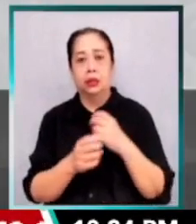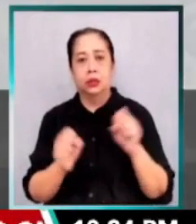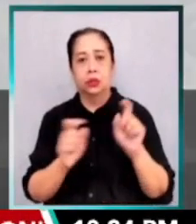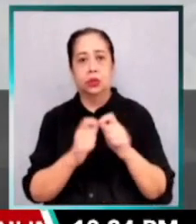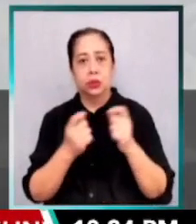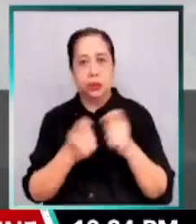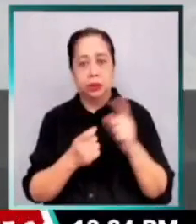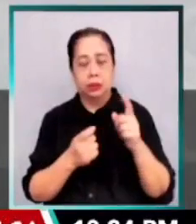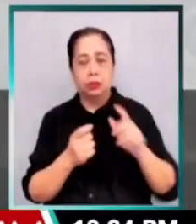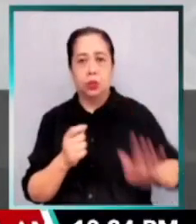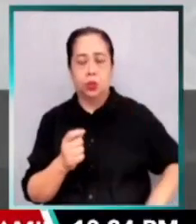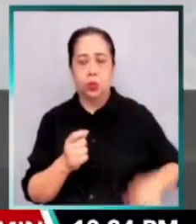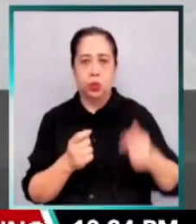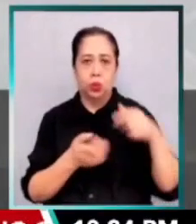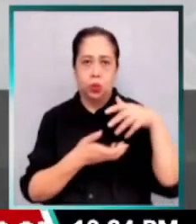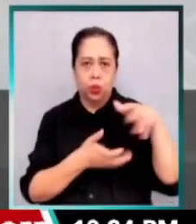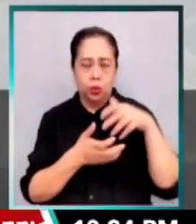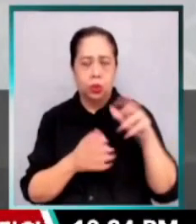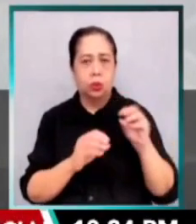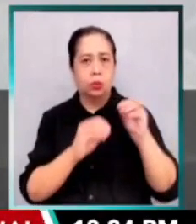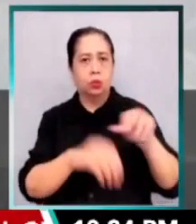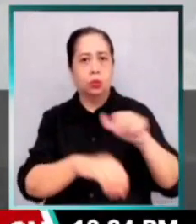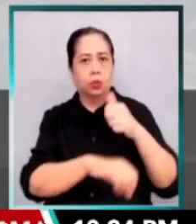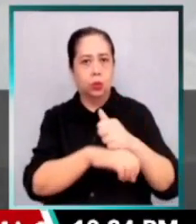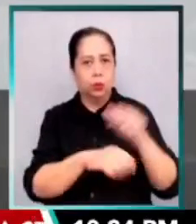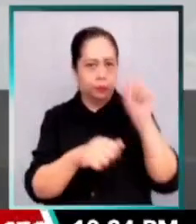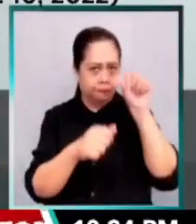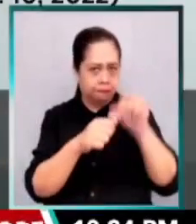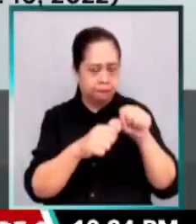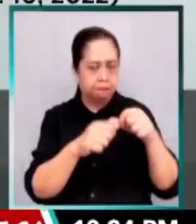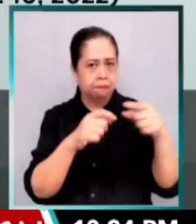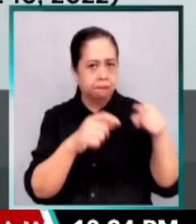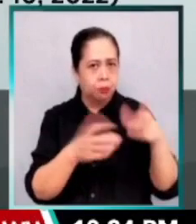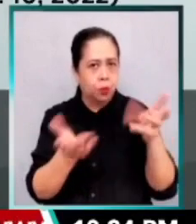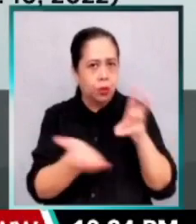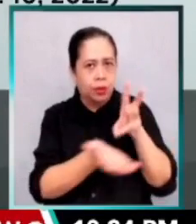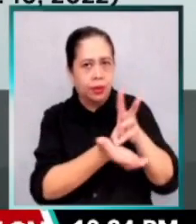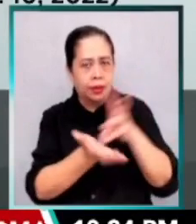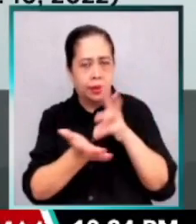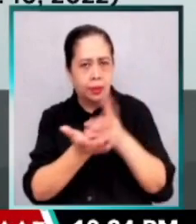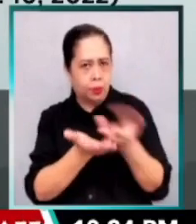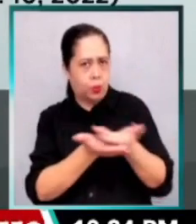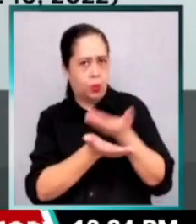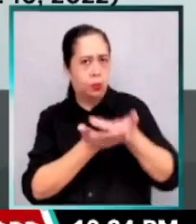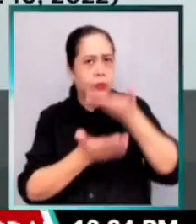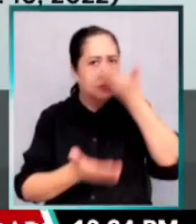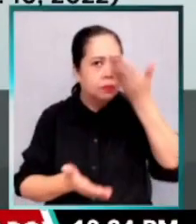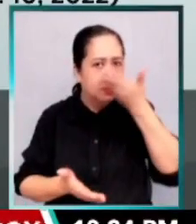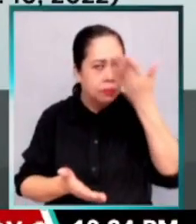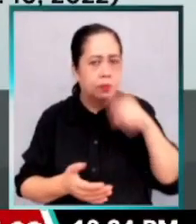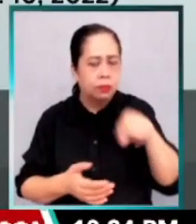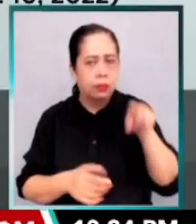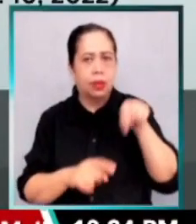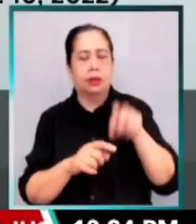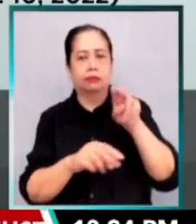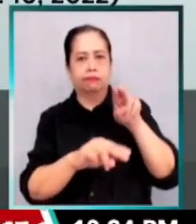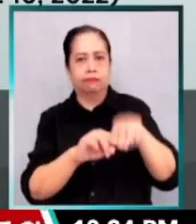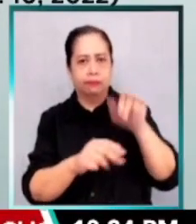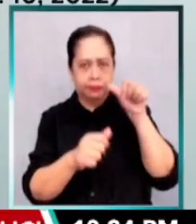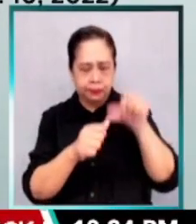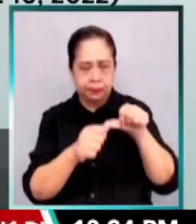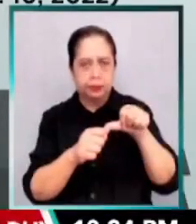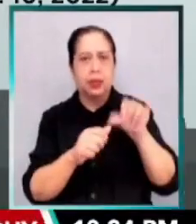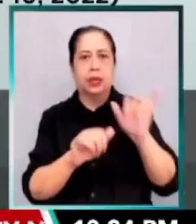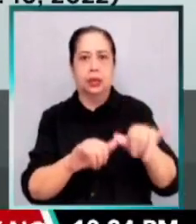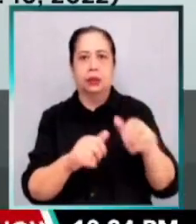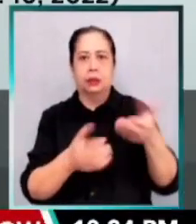units. Naglalagay sila ng palatandaan ang mga parte kung saan may kakaibang naaamoy ang K-9 unit at doon sila naghuhukay.